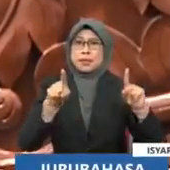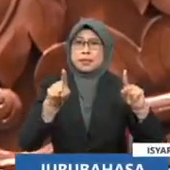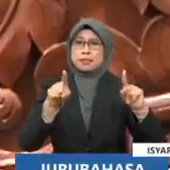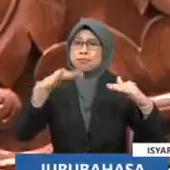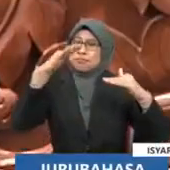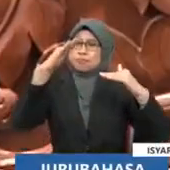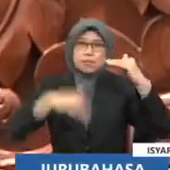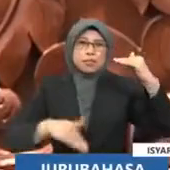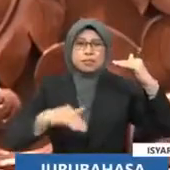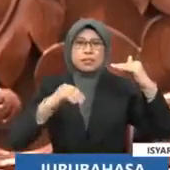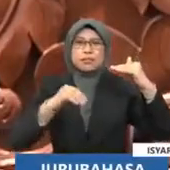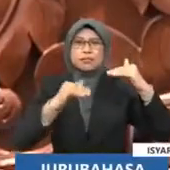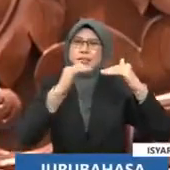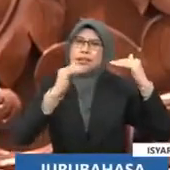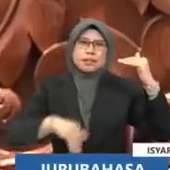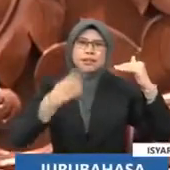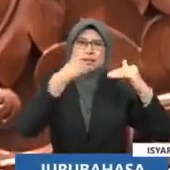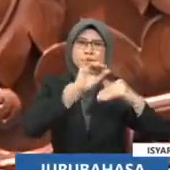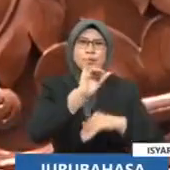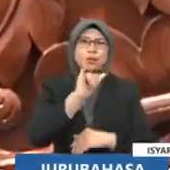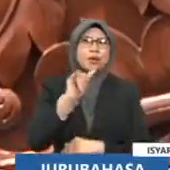2i ini tidak adil kepada Al yang memaksa